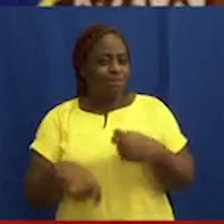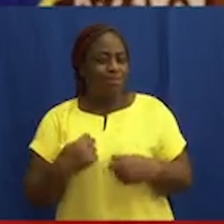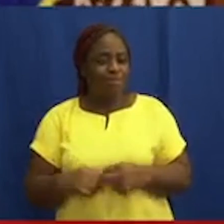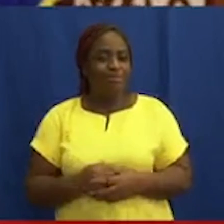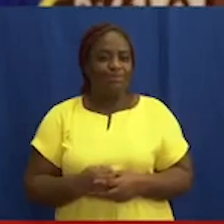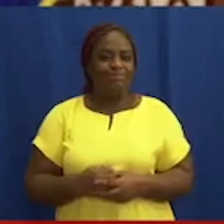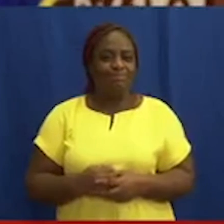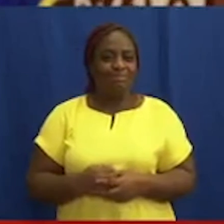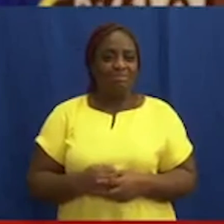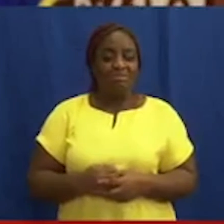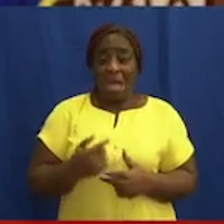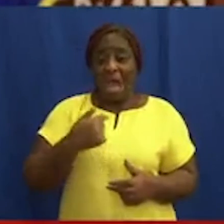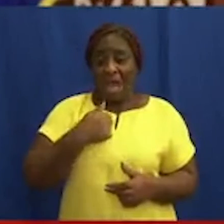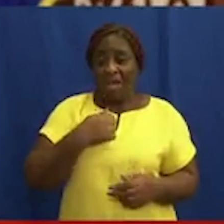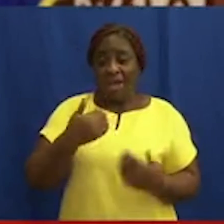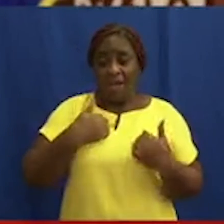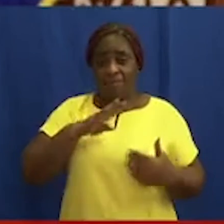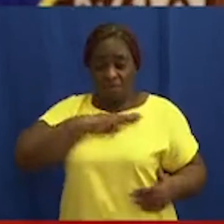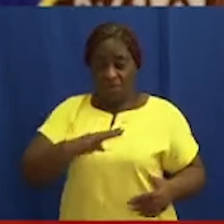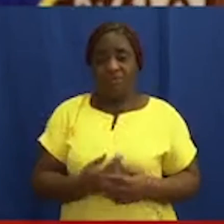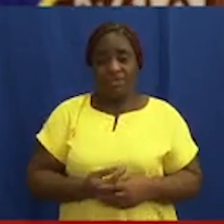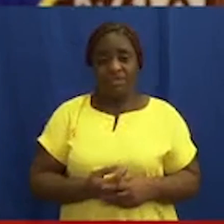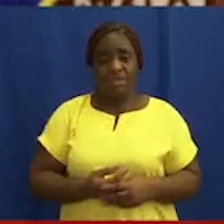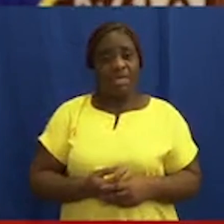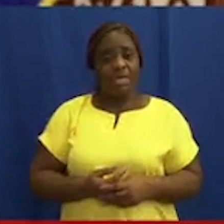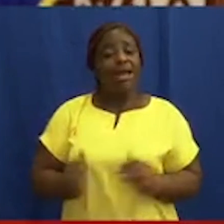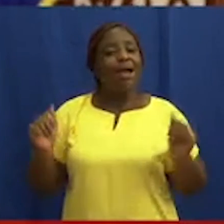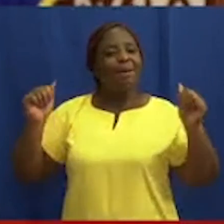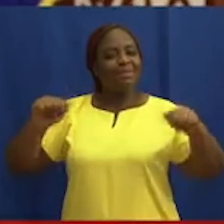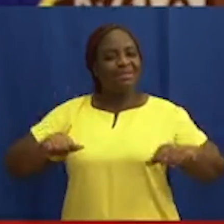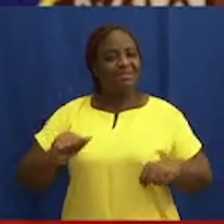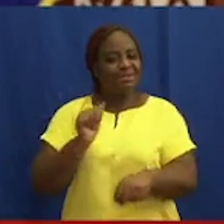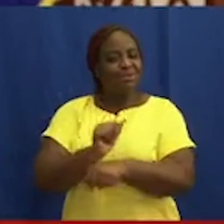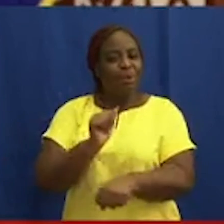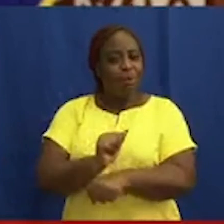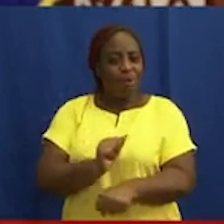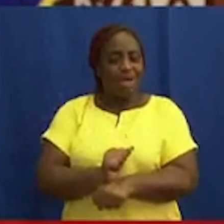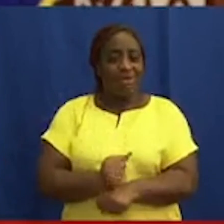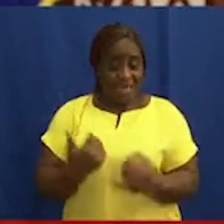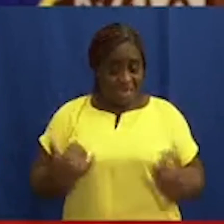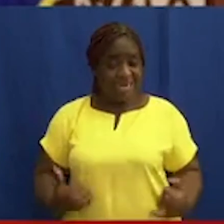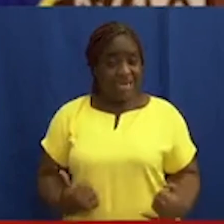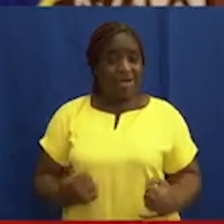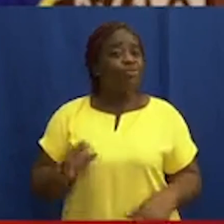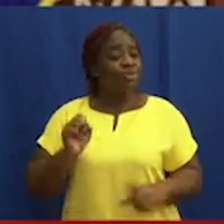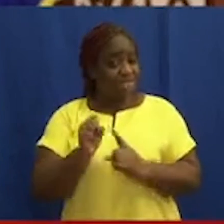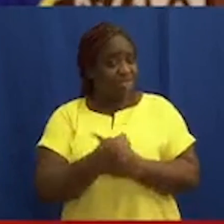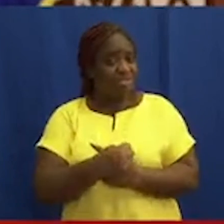jajirce cewa da ikon Allah za mu fito daga cikin wannan hali da muke